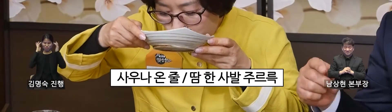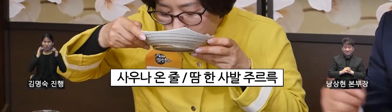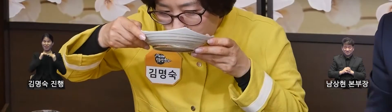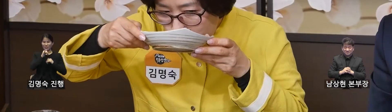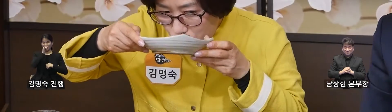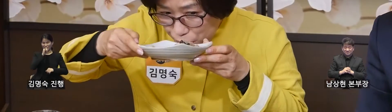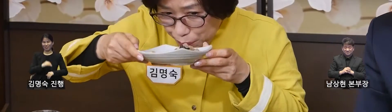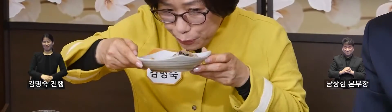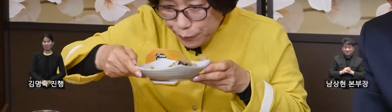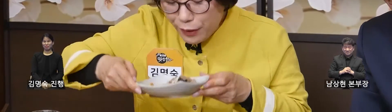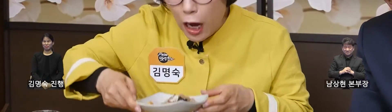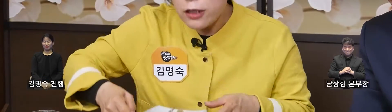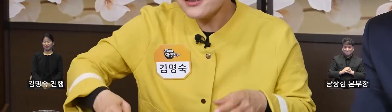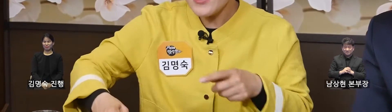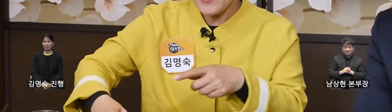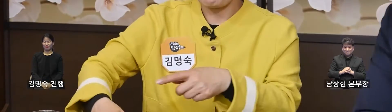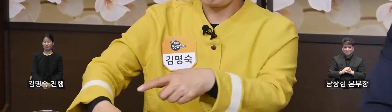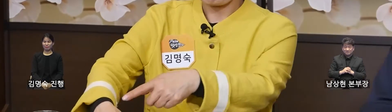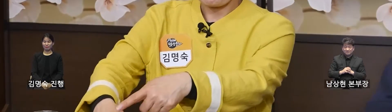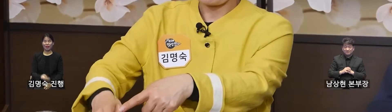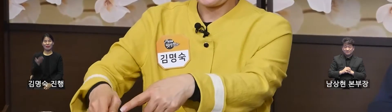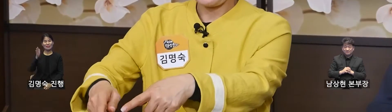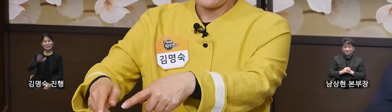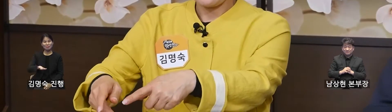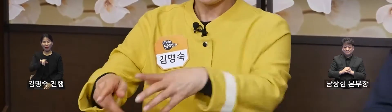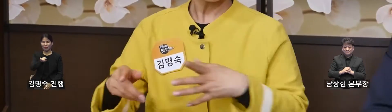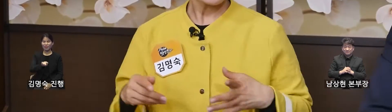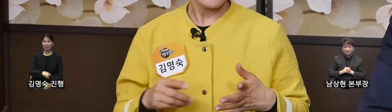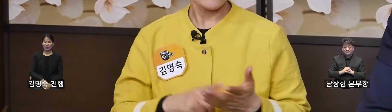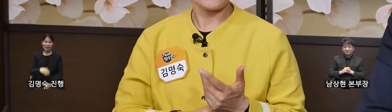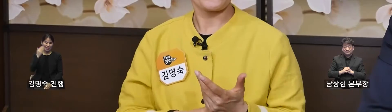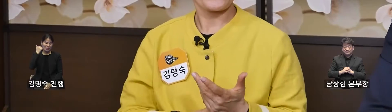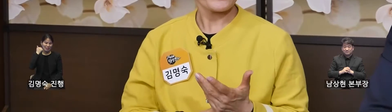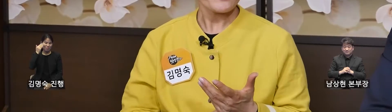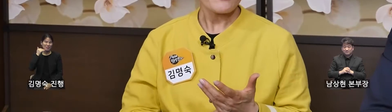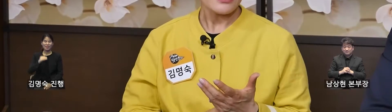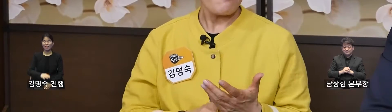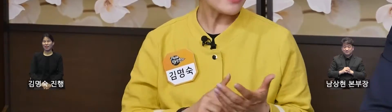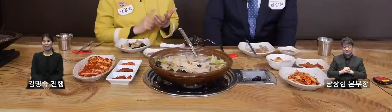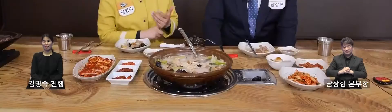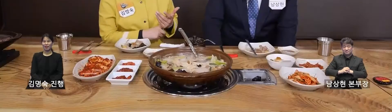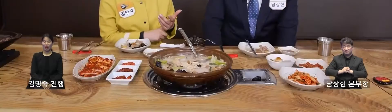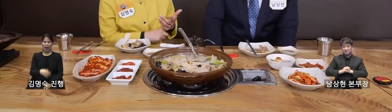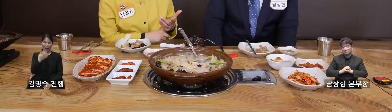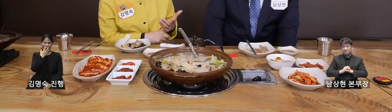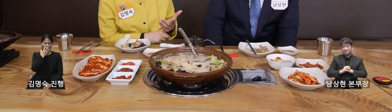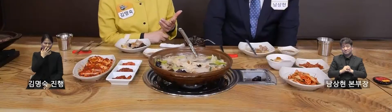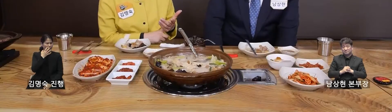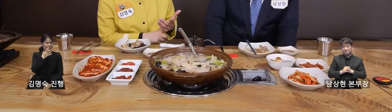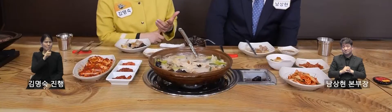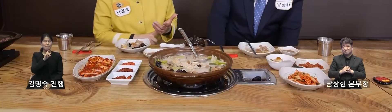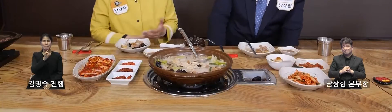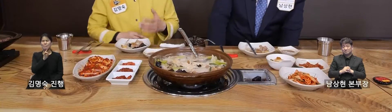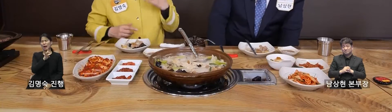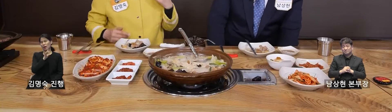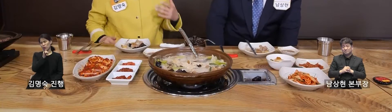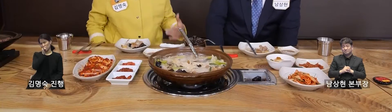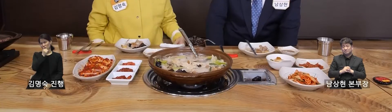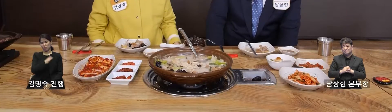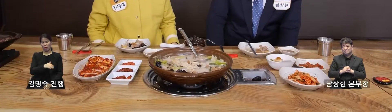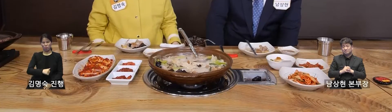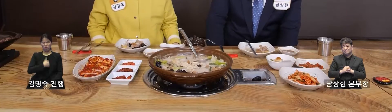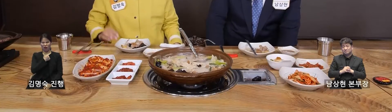아, 근데. 네. 김치가요. 맵기만한 김치가 있어요. 그럼